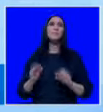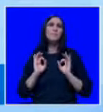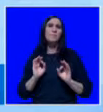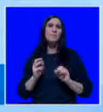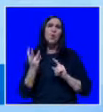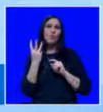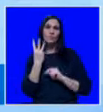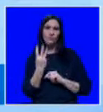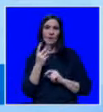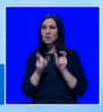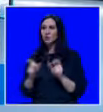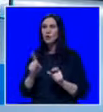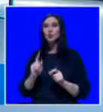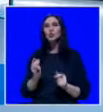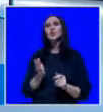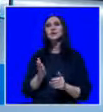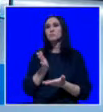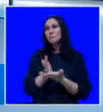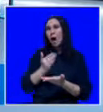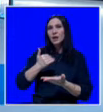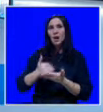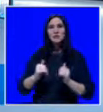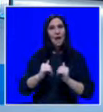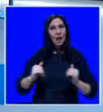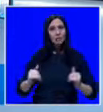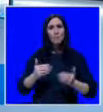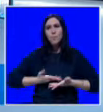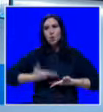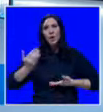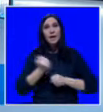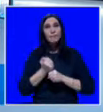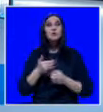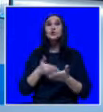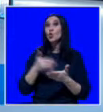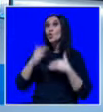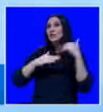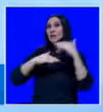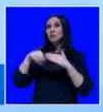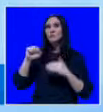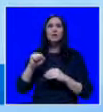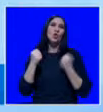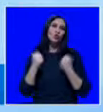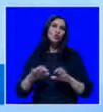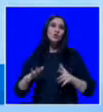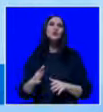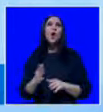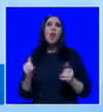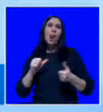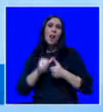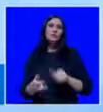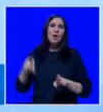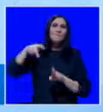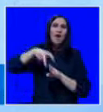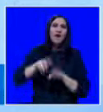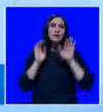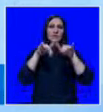разделят посланията и работата. Защото изграждането на партия е много трудно нещо. Лесно е да яхнеш вълната, да направиш